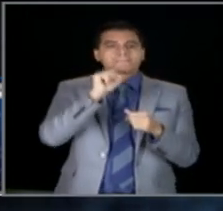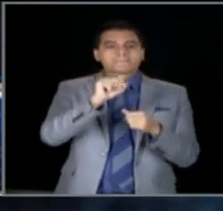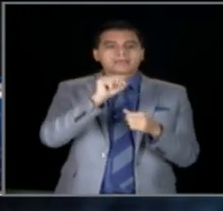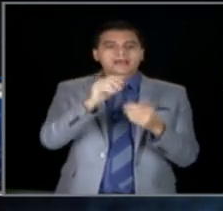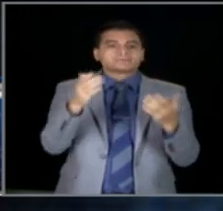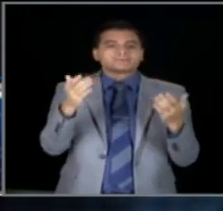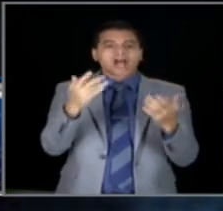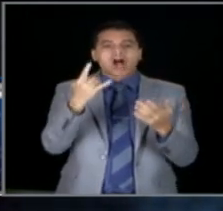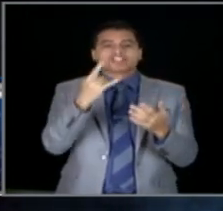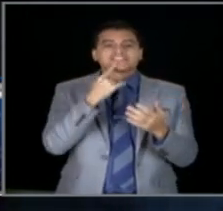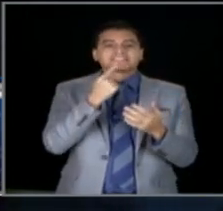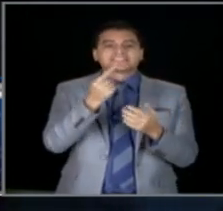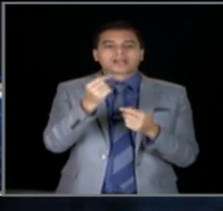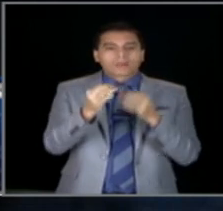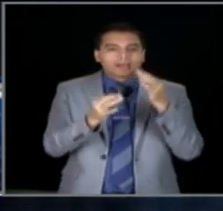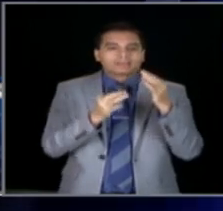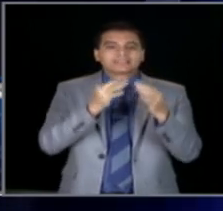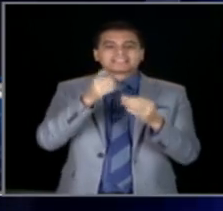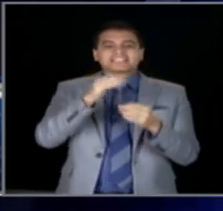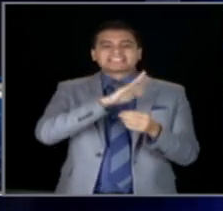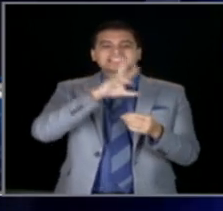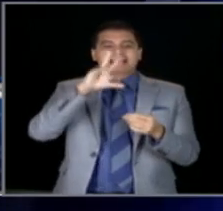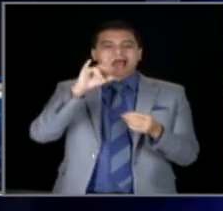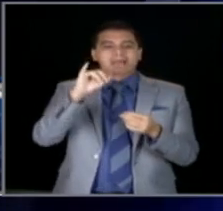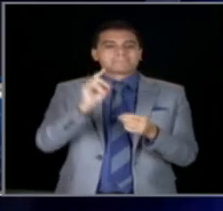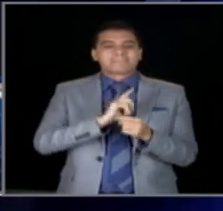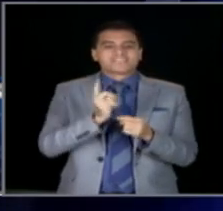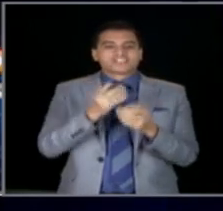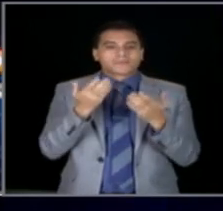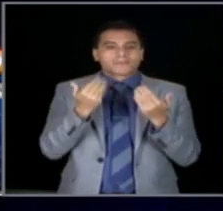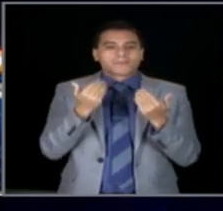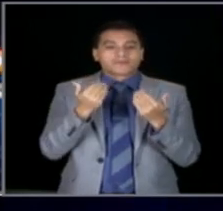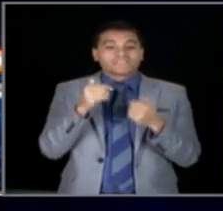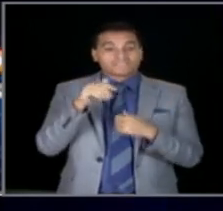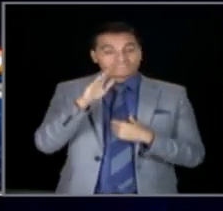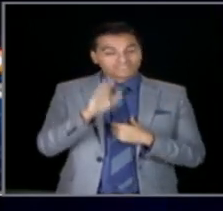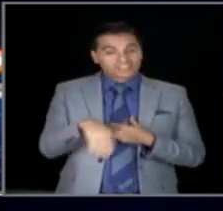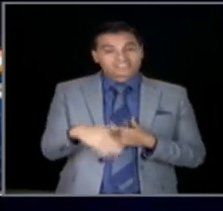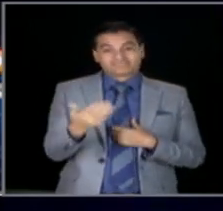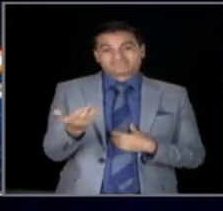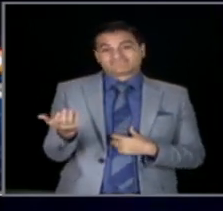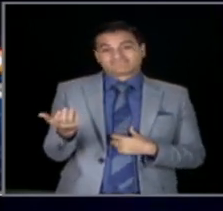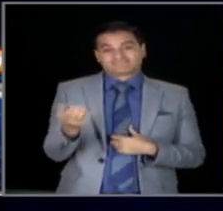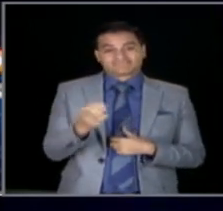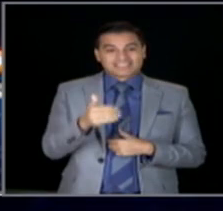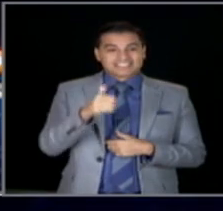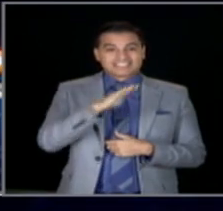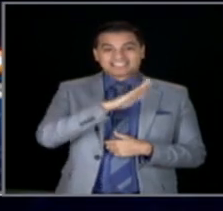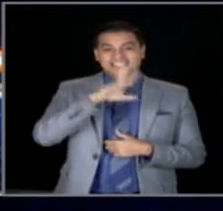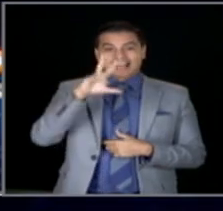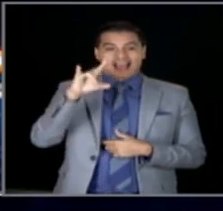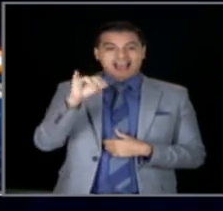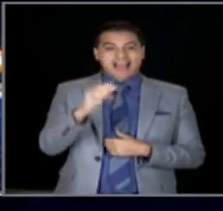عشر ثواني. إسلام. مفيش. لا، في. إسلام